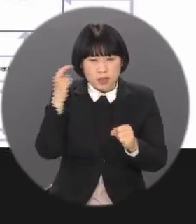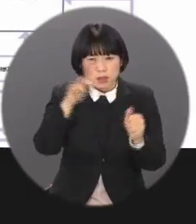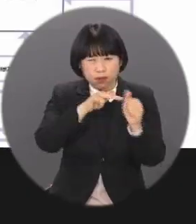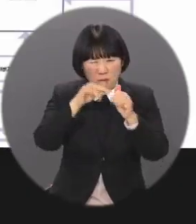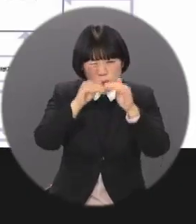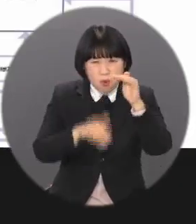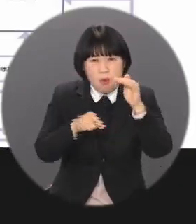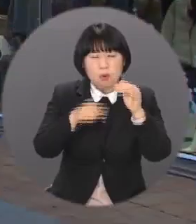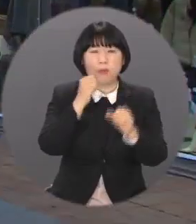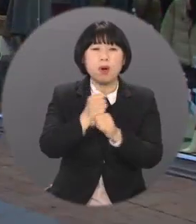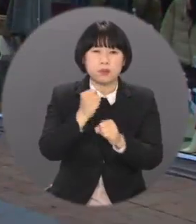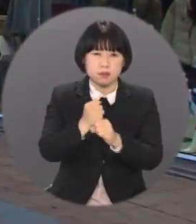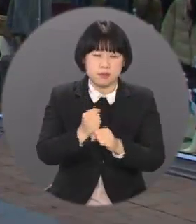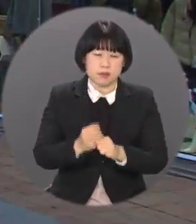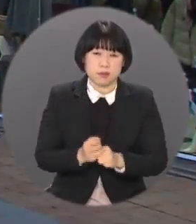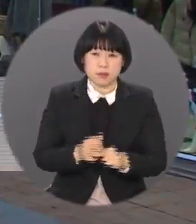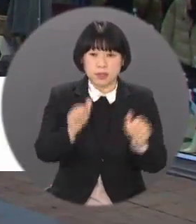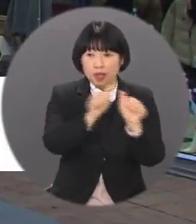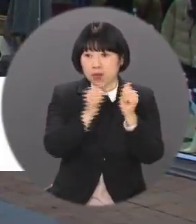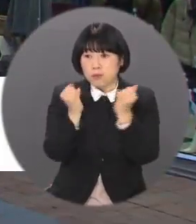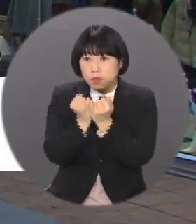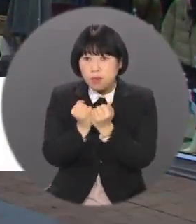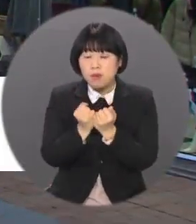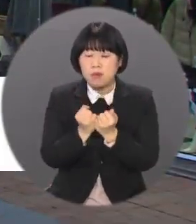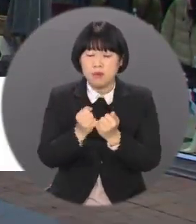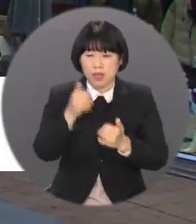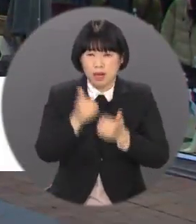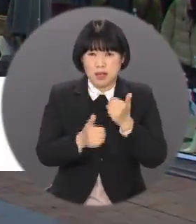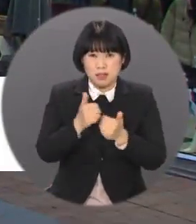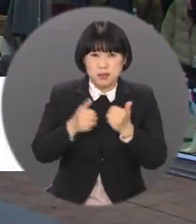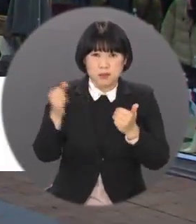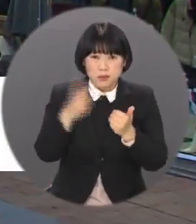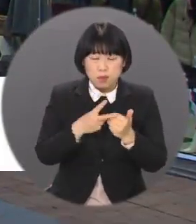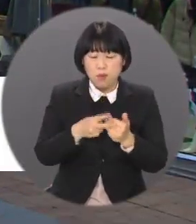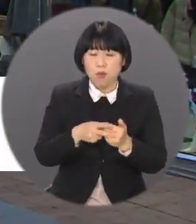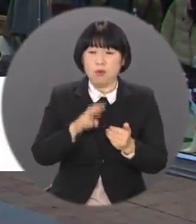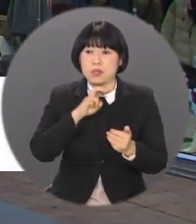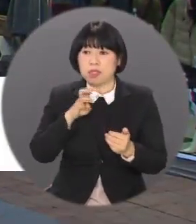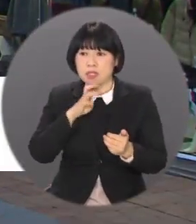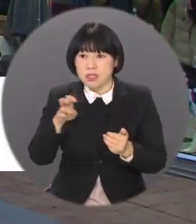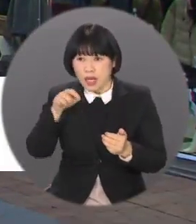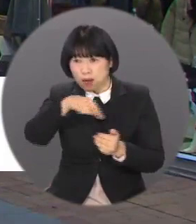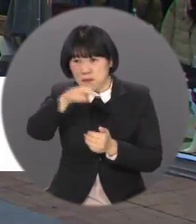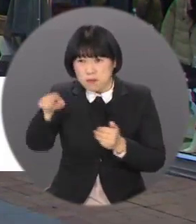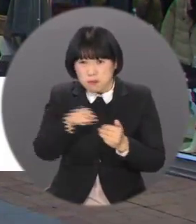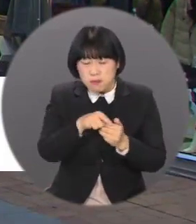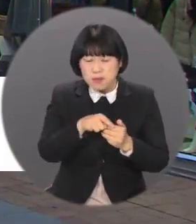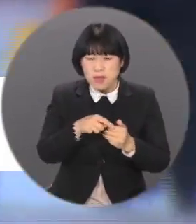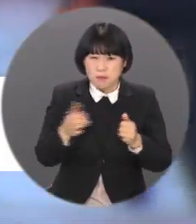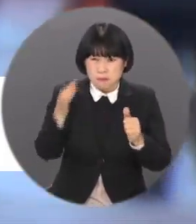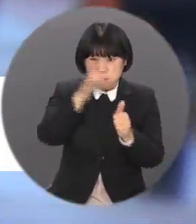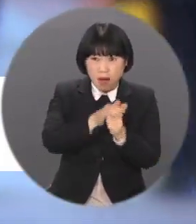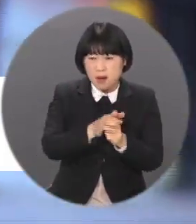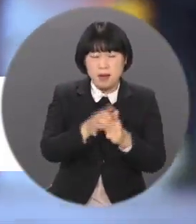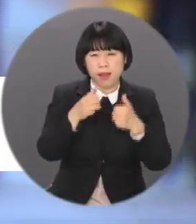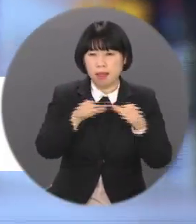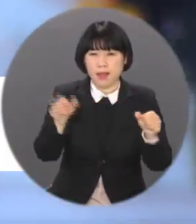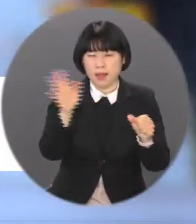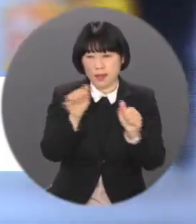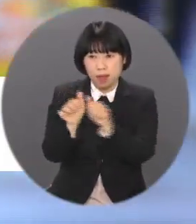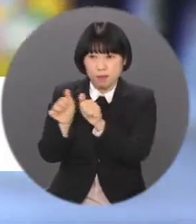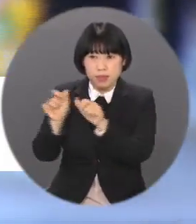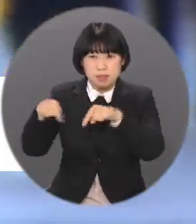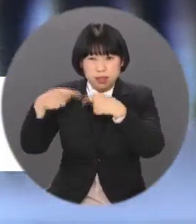콘텐츠들이 탄생했습니다. 남녀 세대 간 갈등을 부추겼던 이대남 프레임을 깨는데 남성들도 동참하면서